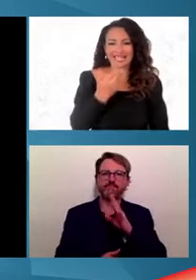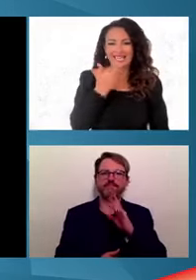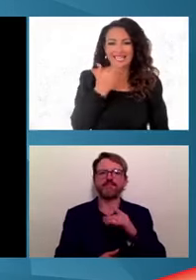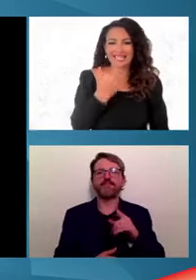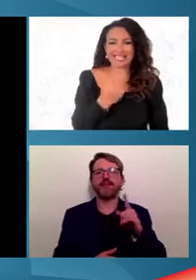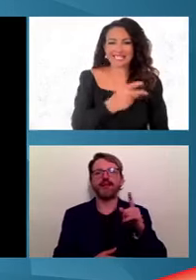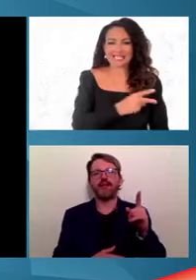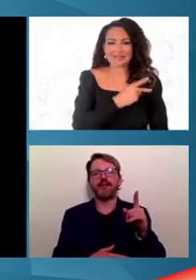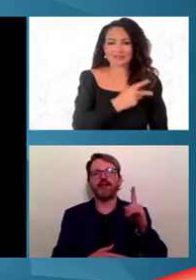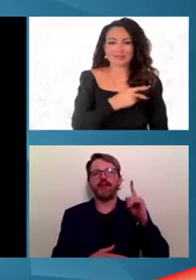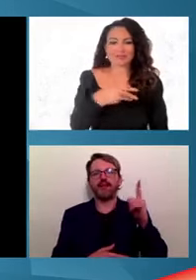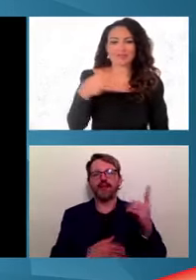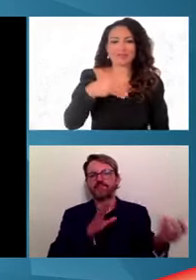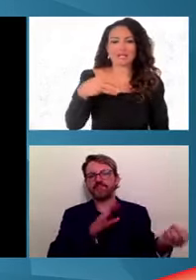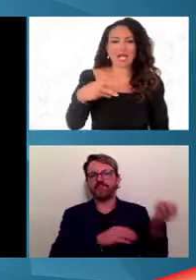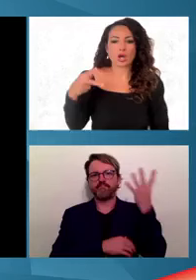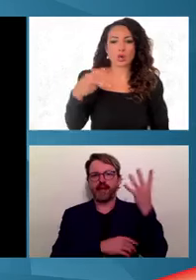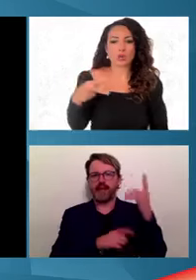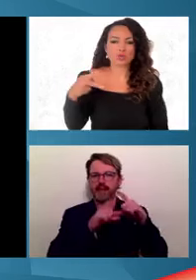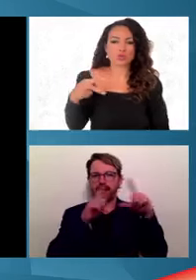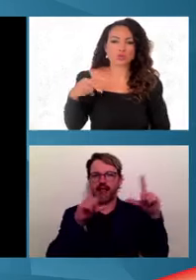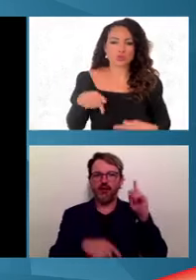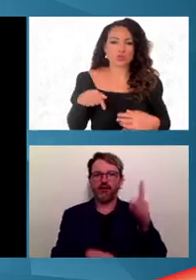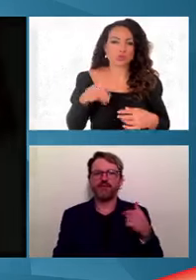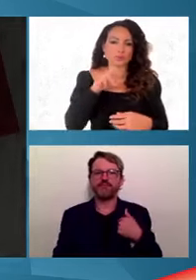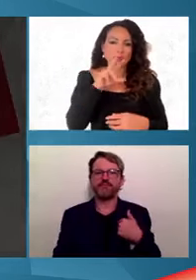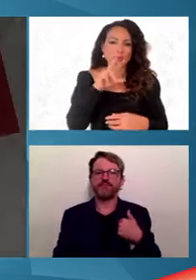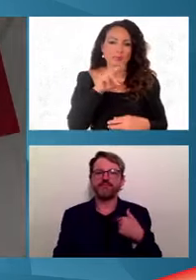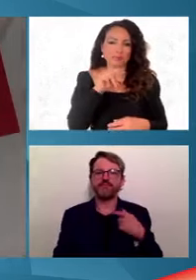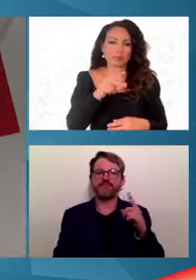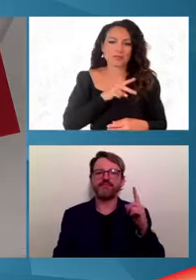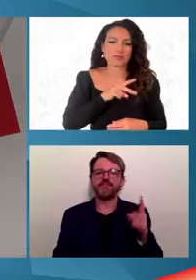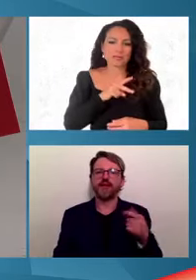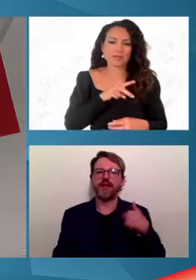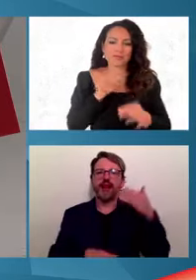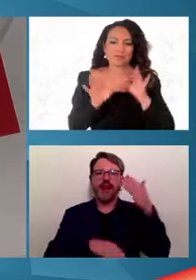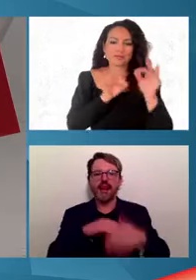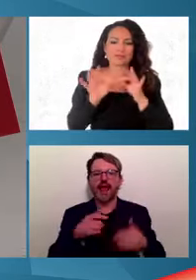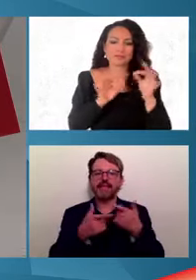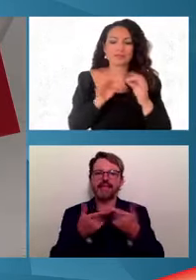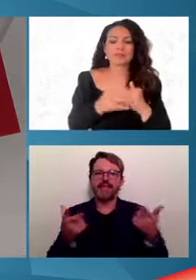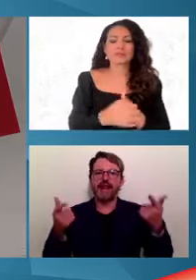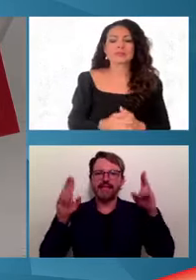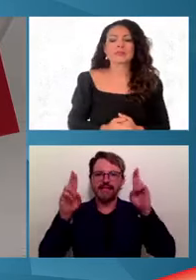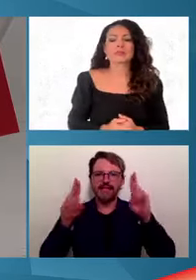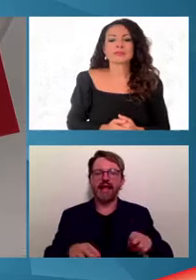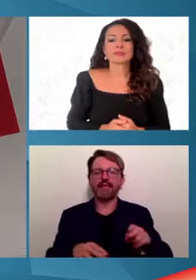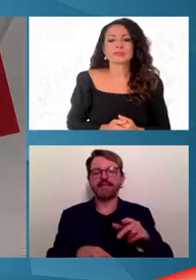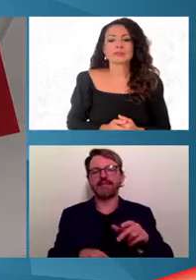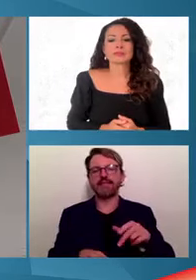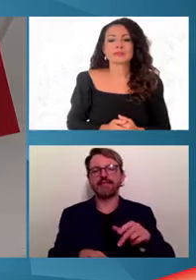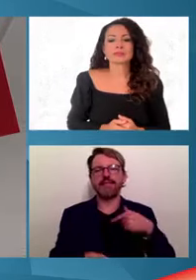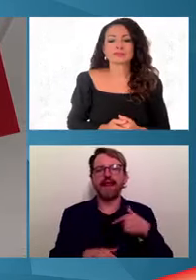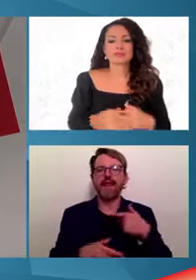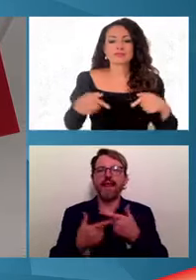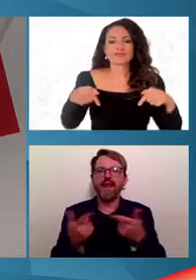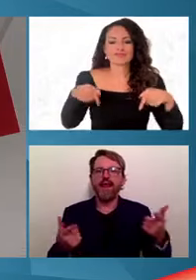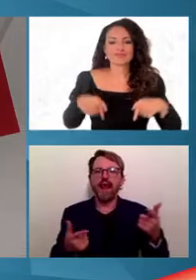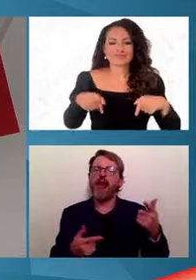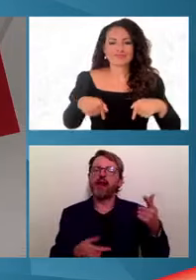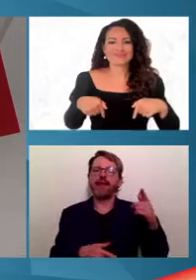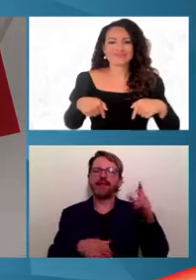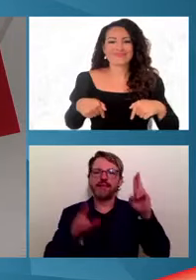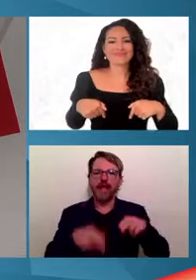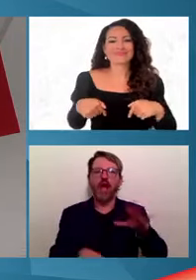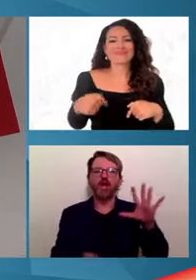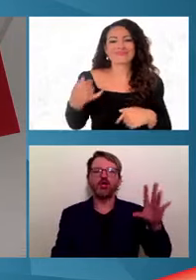Niederschlag gefunden haben auf dem Bild. Und ich darf nun als letzten Landesrat, last but not least, Landesrat Arnold Schuler nach vorne